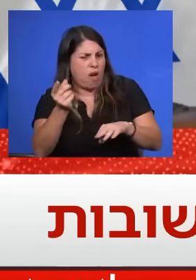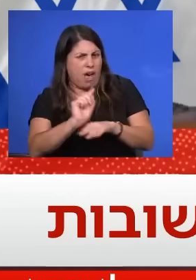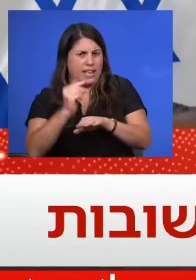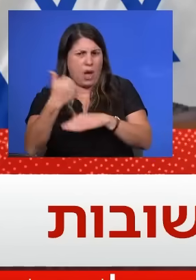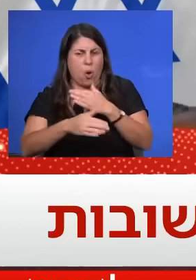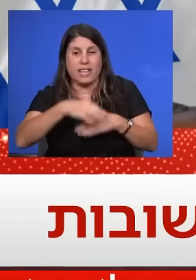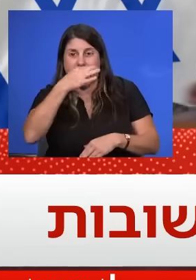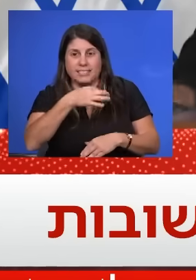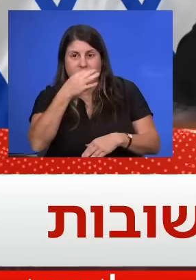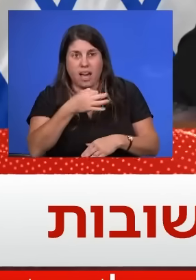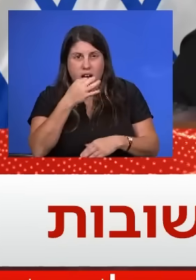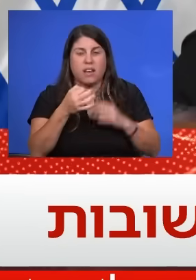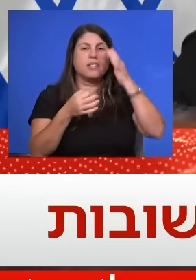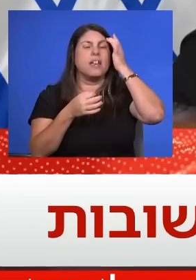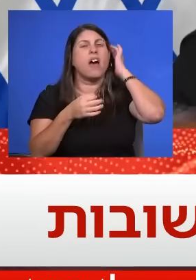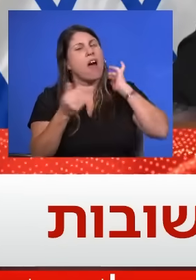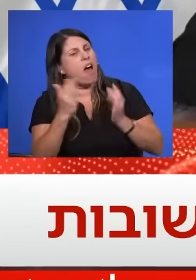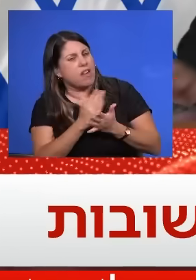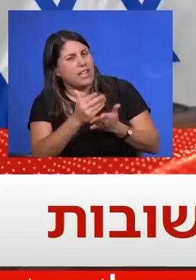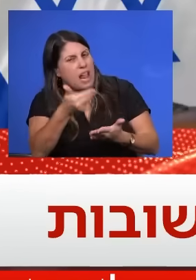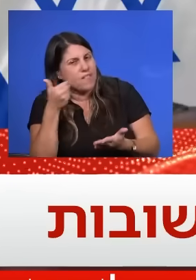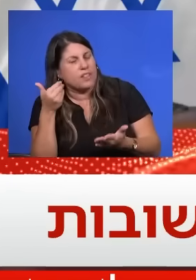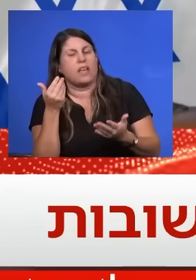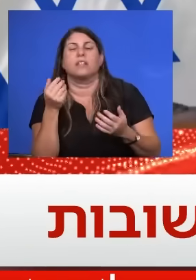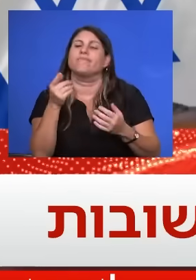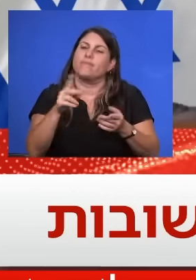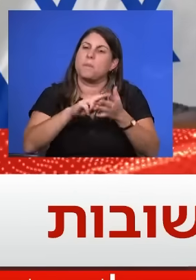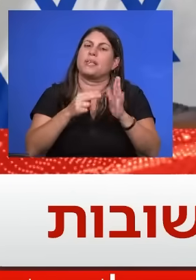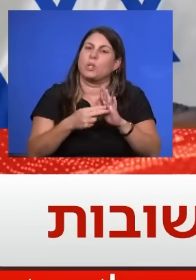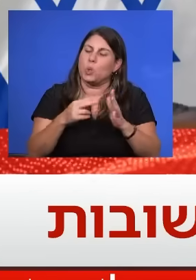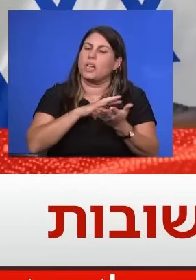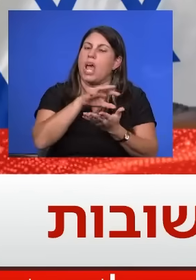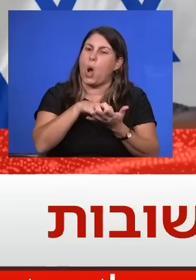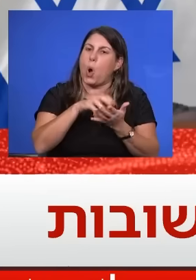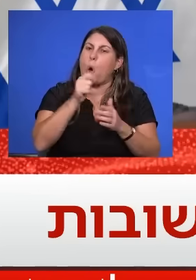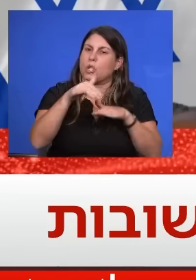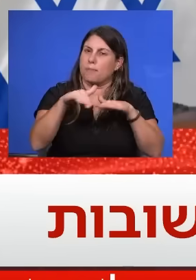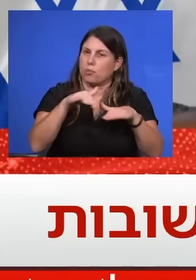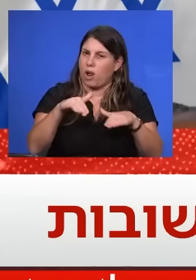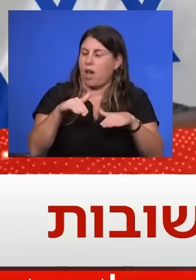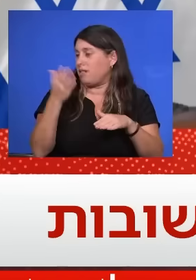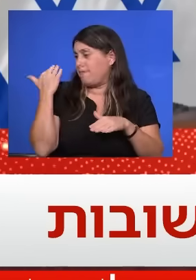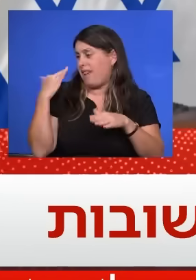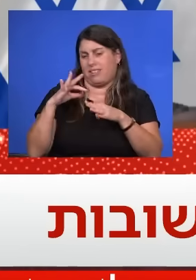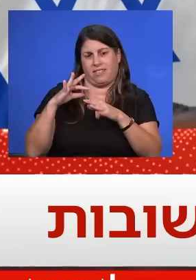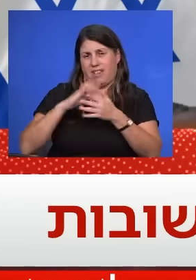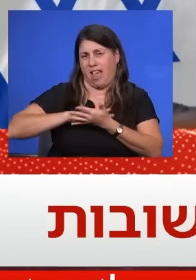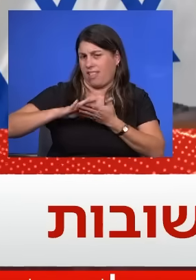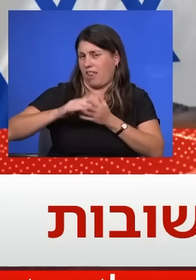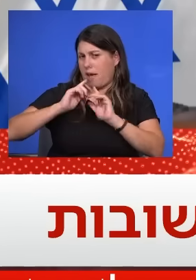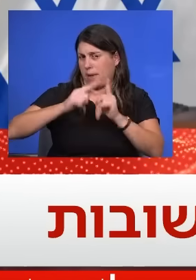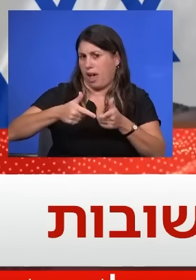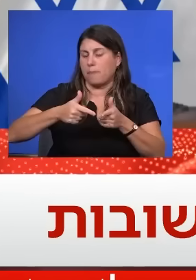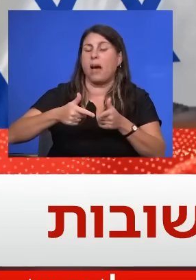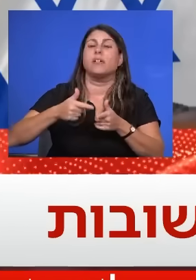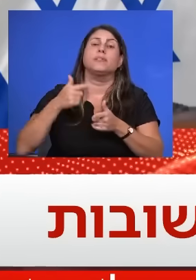הזה שלפני והתדרוכים. זו המדיניות של לשכת ראש הממשלה מאז החל המבצע, המלחמה. בשורה התחתונה נתניהו